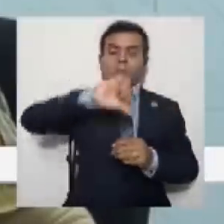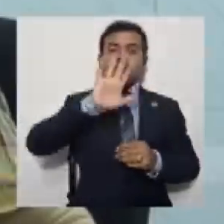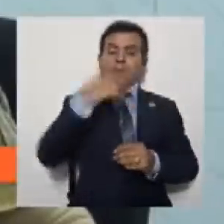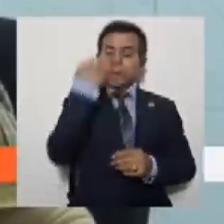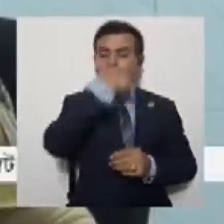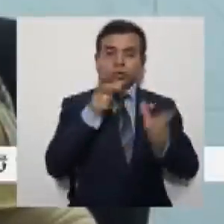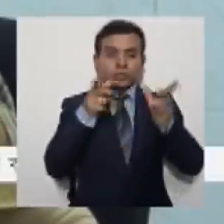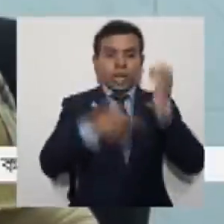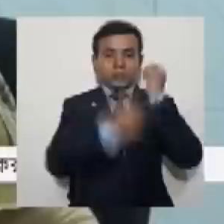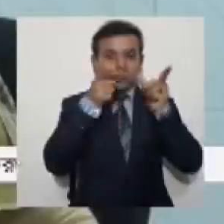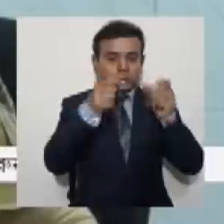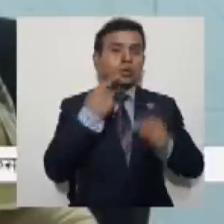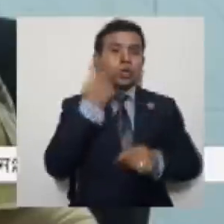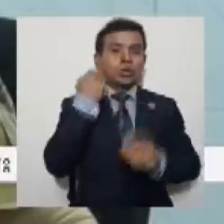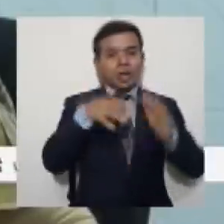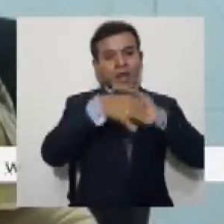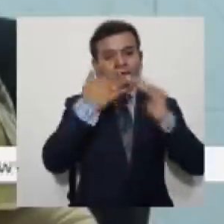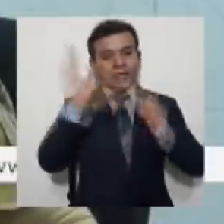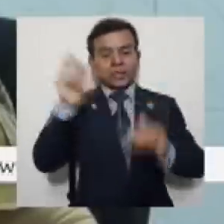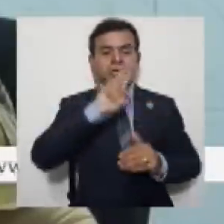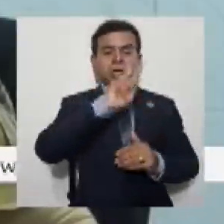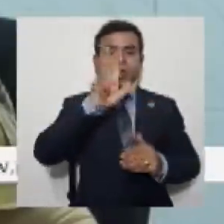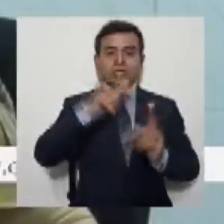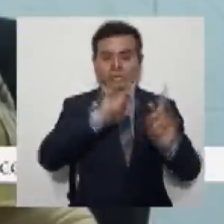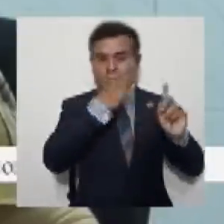পেয়েছে 622 জন